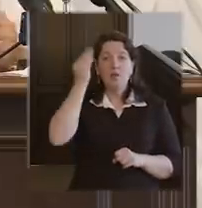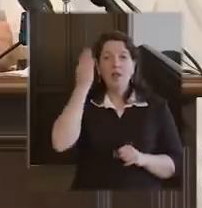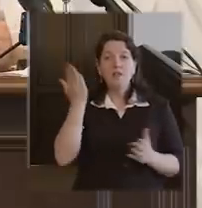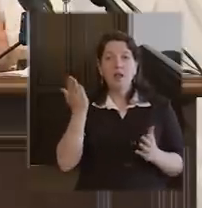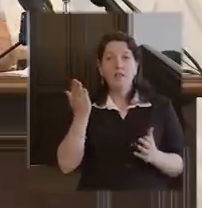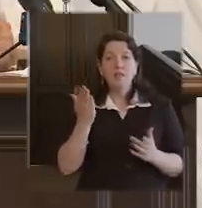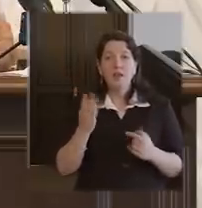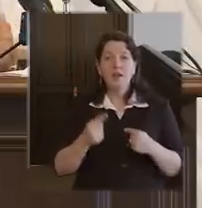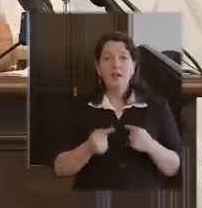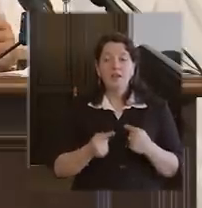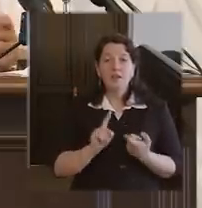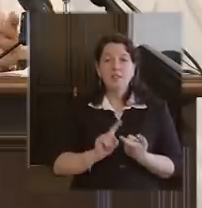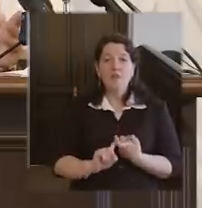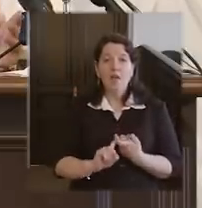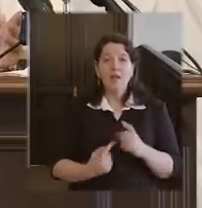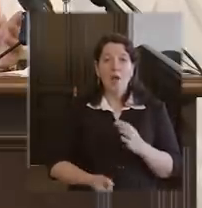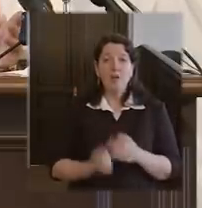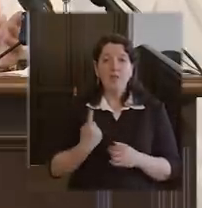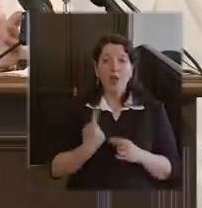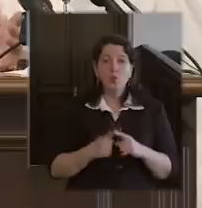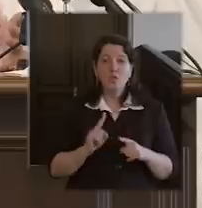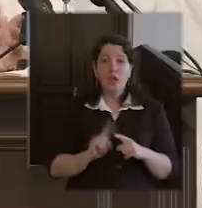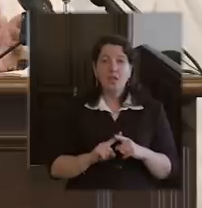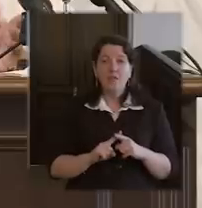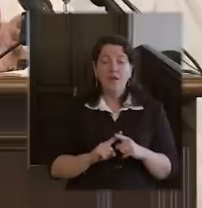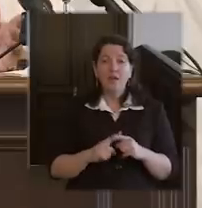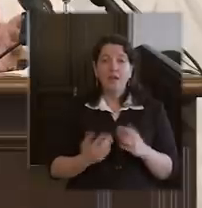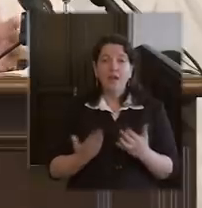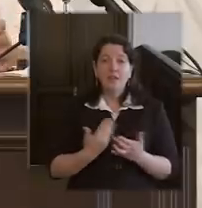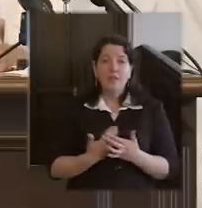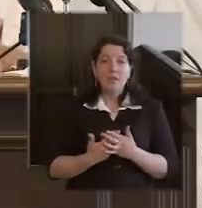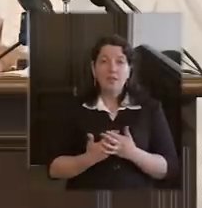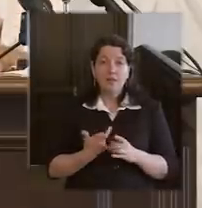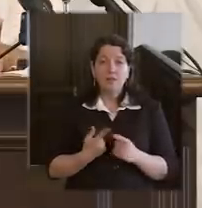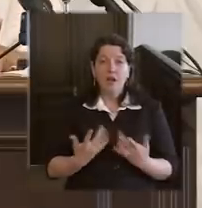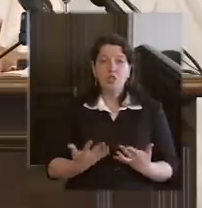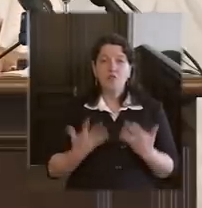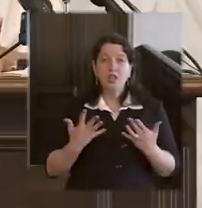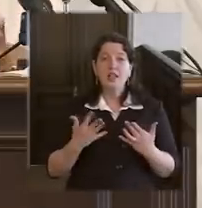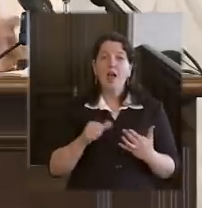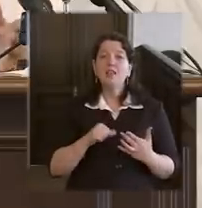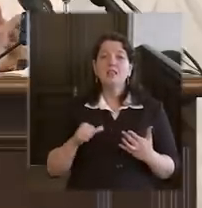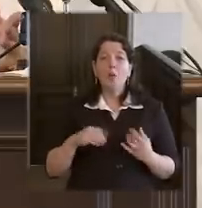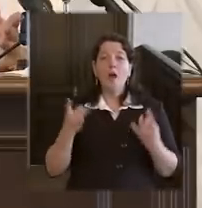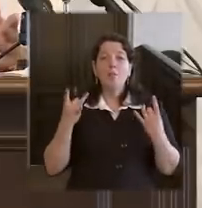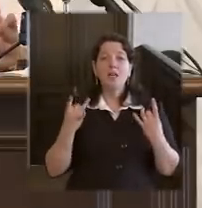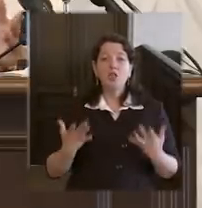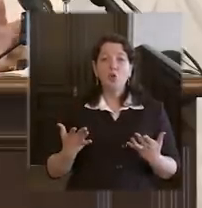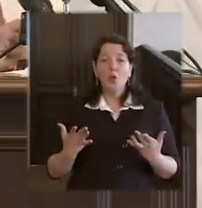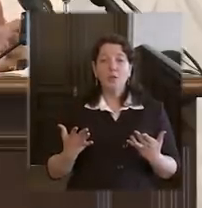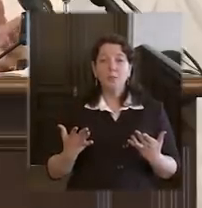какие следствия из этого проистекают? По-моему, совершенно очевидно. Самое